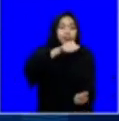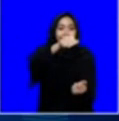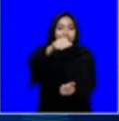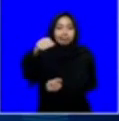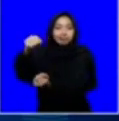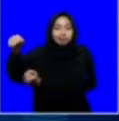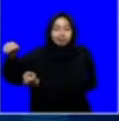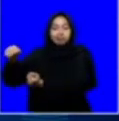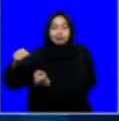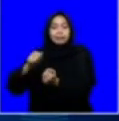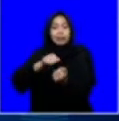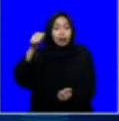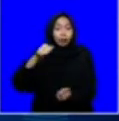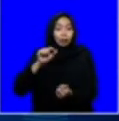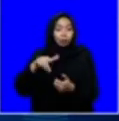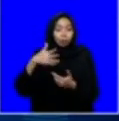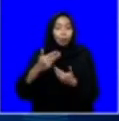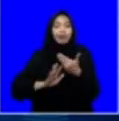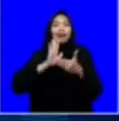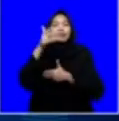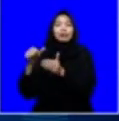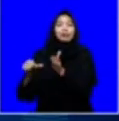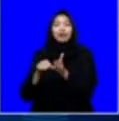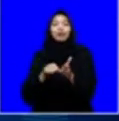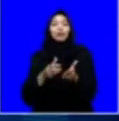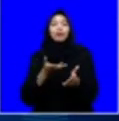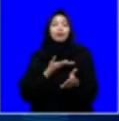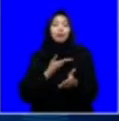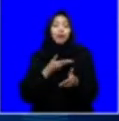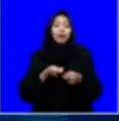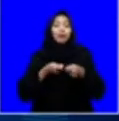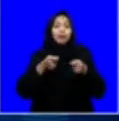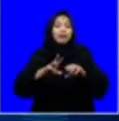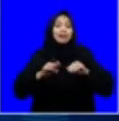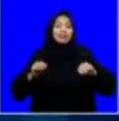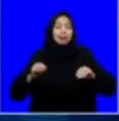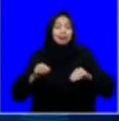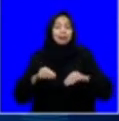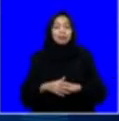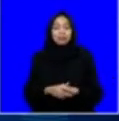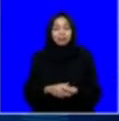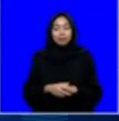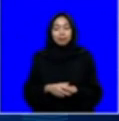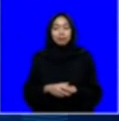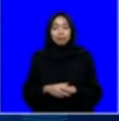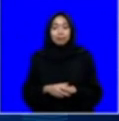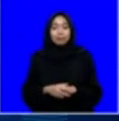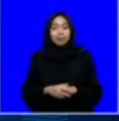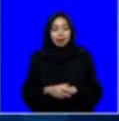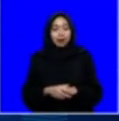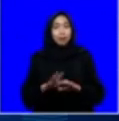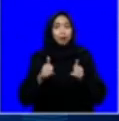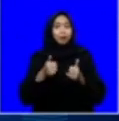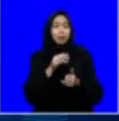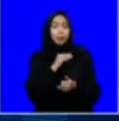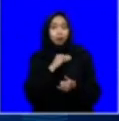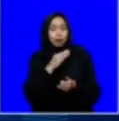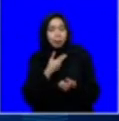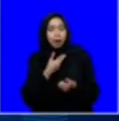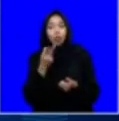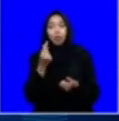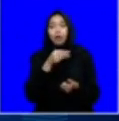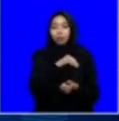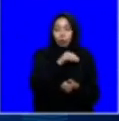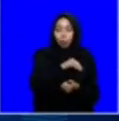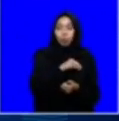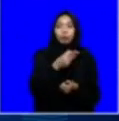sertifikasi yang akan membantunya di karirnya ke depannya. Ini yang dimana kita akan memberikan beasiswa dari sisi uang saku, biaya hidup, dan